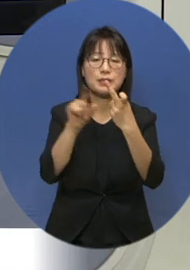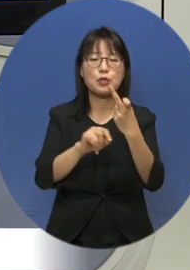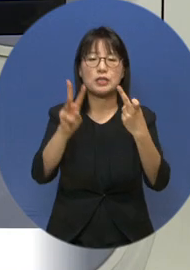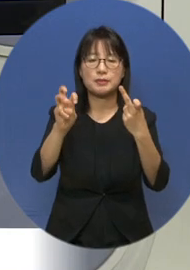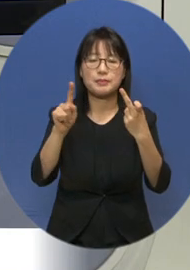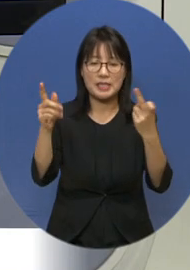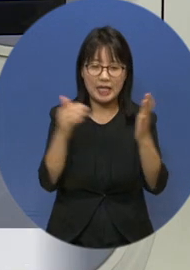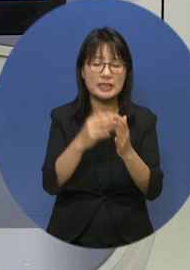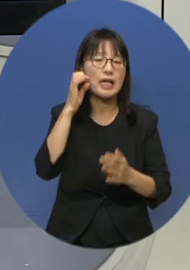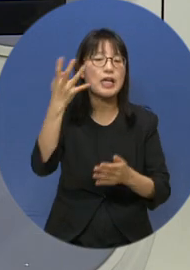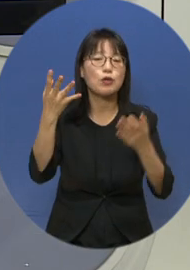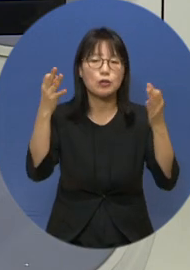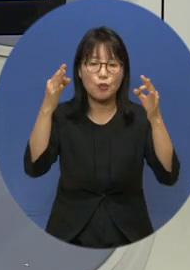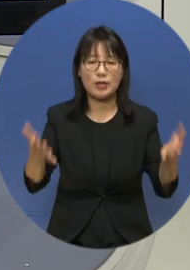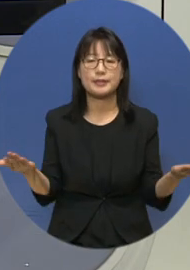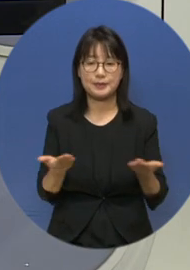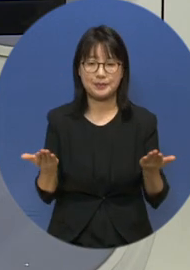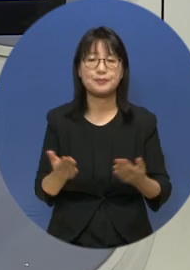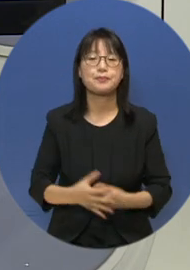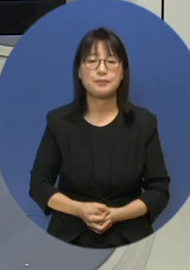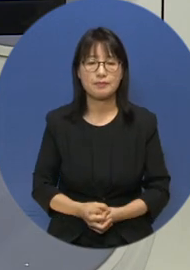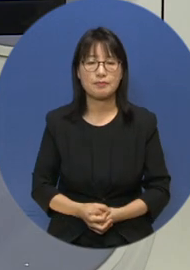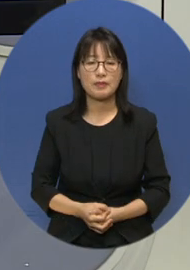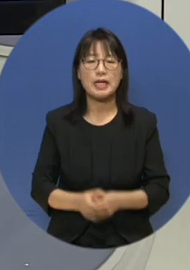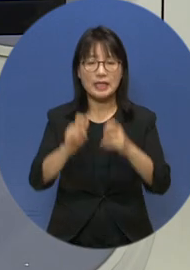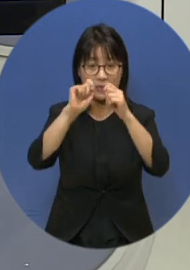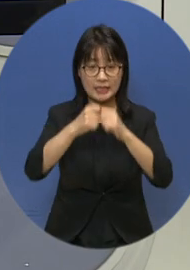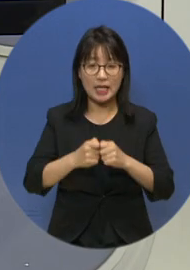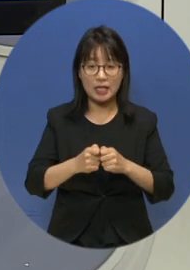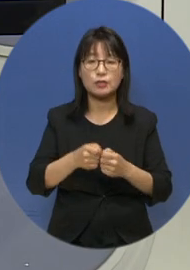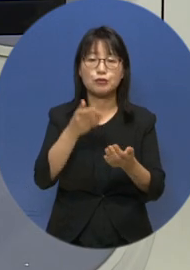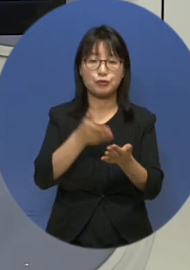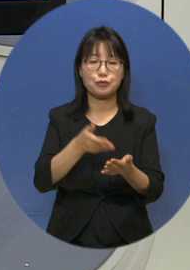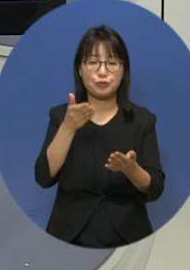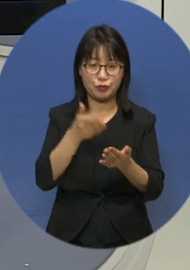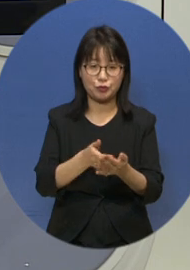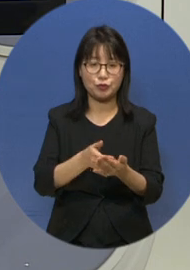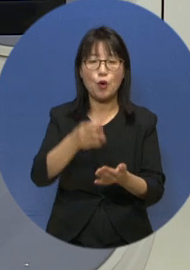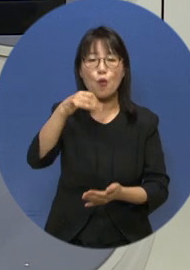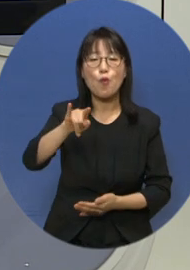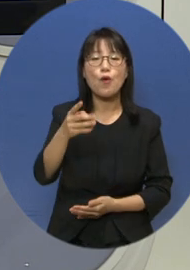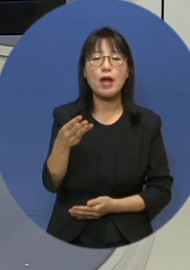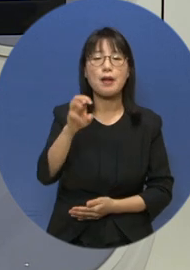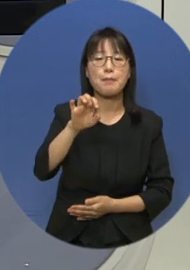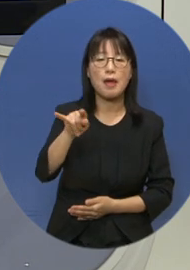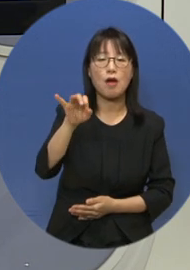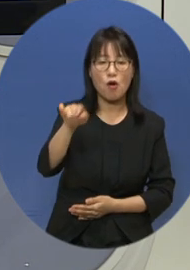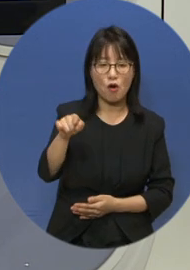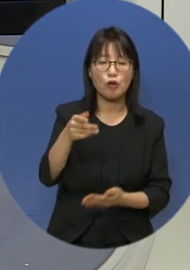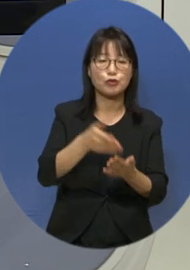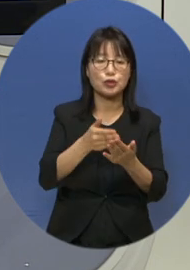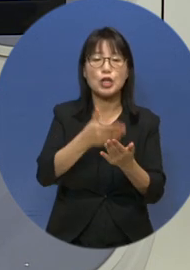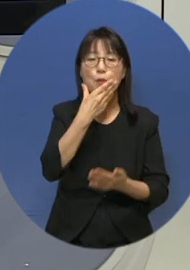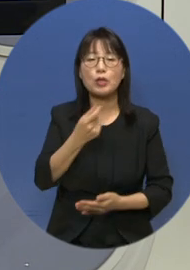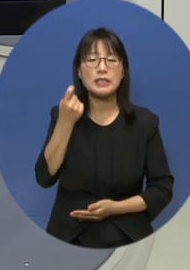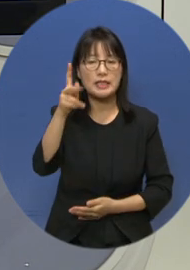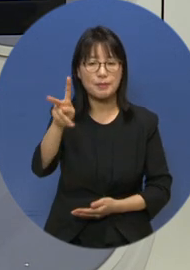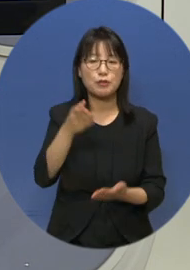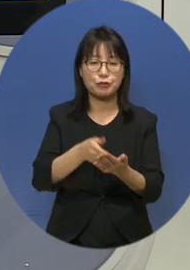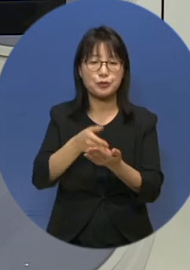4개월이 입니다 이밖에 자세한 사항은 외 편 우수 홈페이지와 장애인 신문 5개 팀이 뉴스를 통해 확인할 수